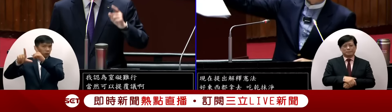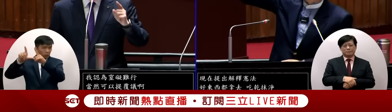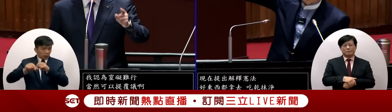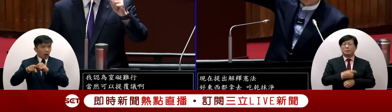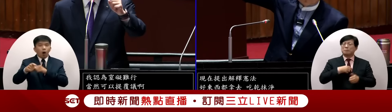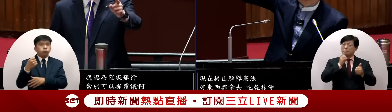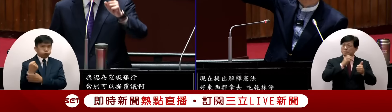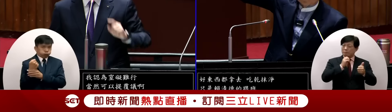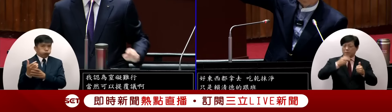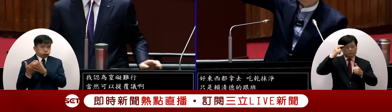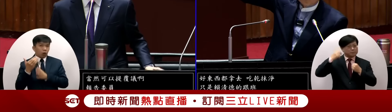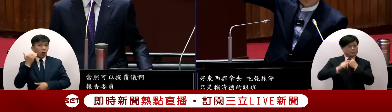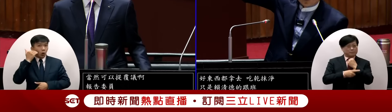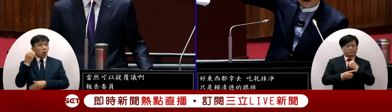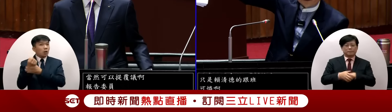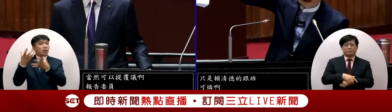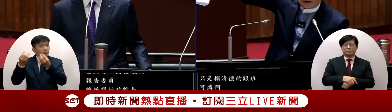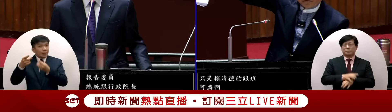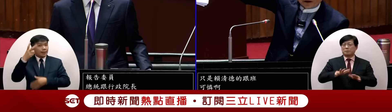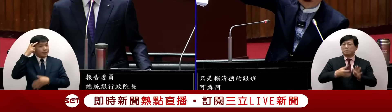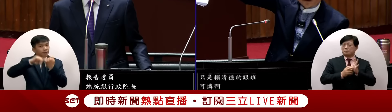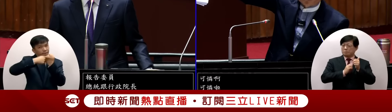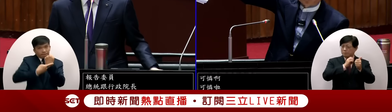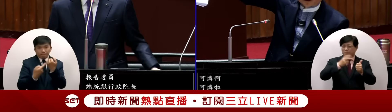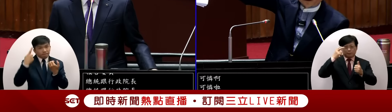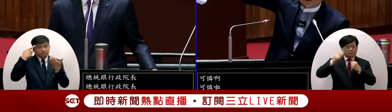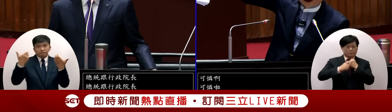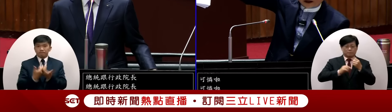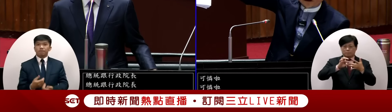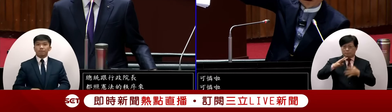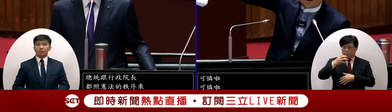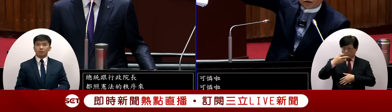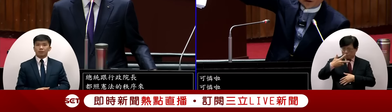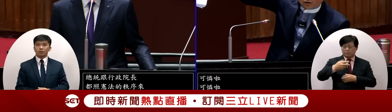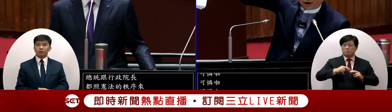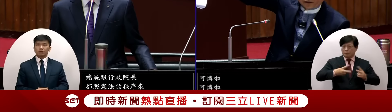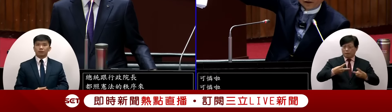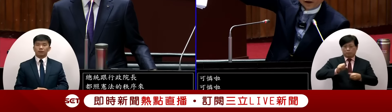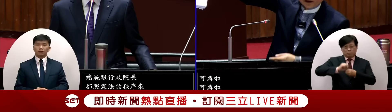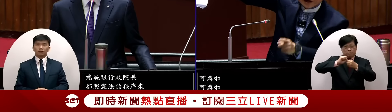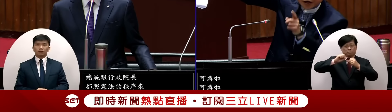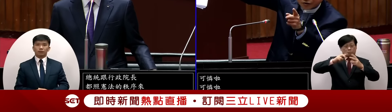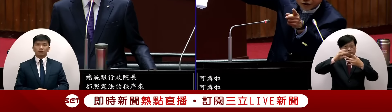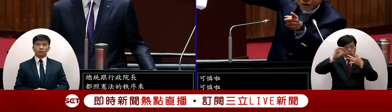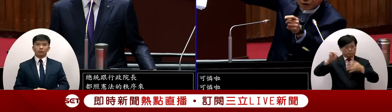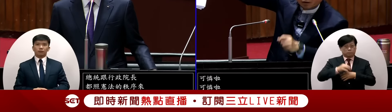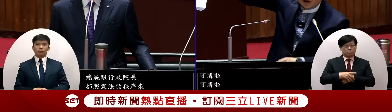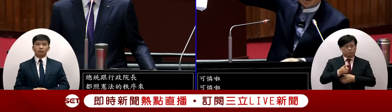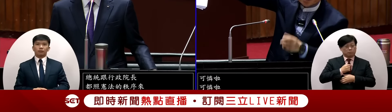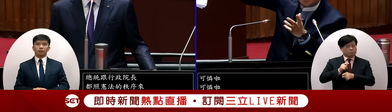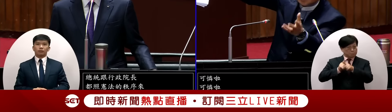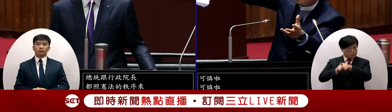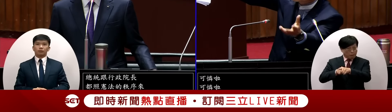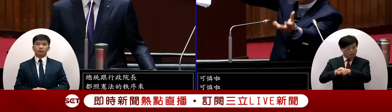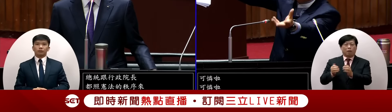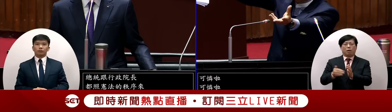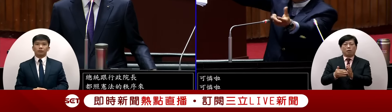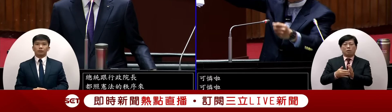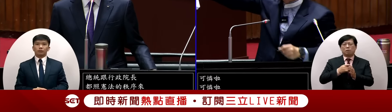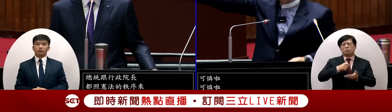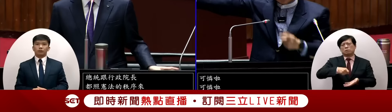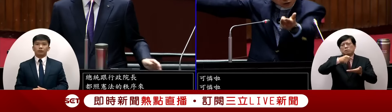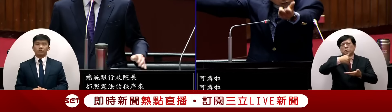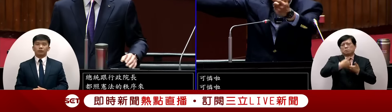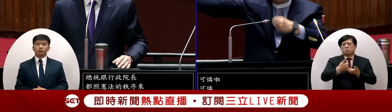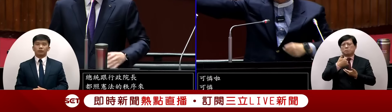持，否则你就是反宪法。 我跟你讲宪法，47条后来改成征修条款，你要接受。既然接受，你提什么